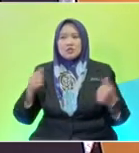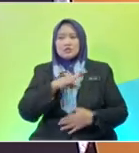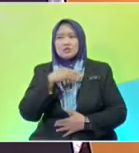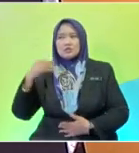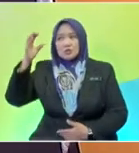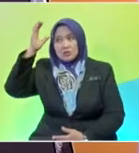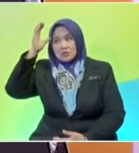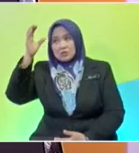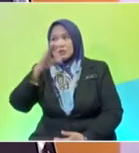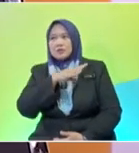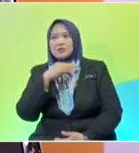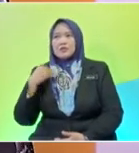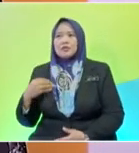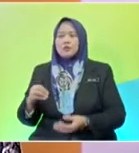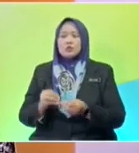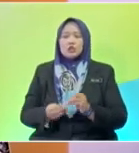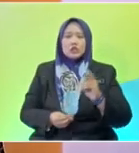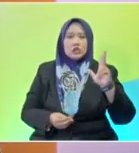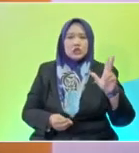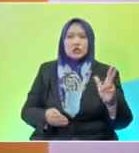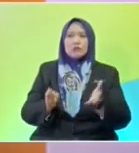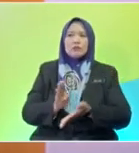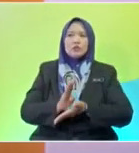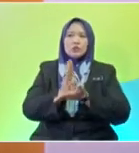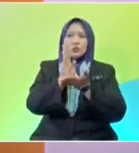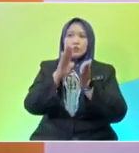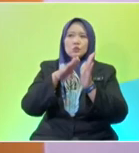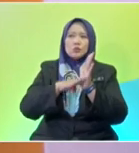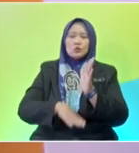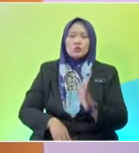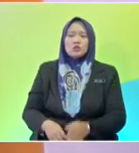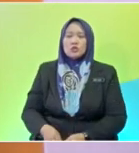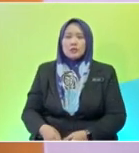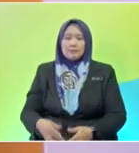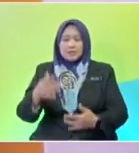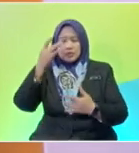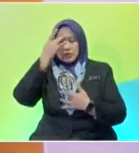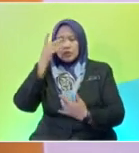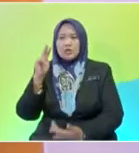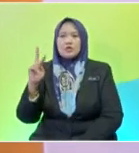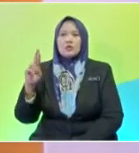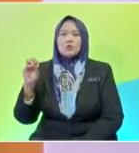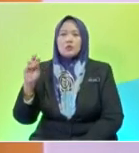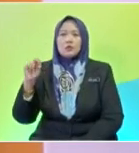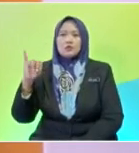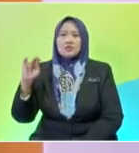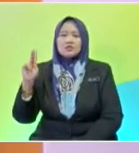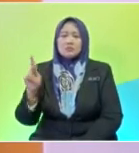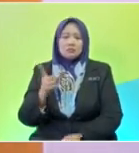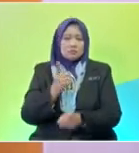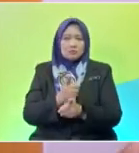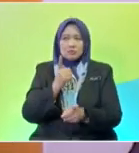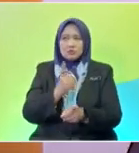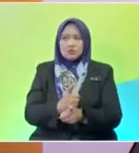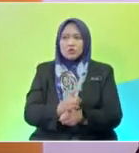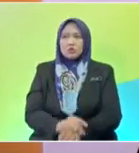yang ketiga membantu mengurangkan risiko penyakit kronis betul oke